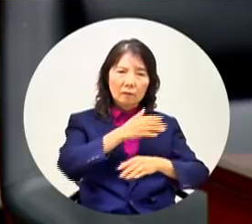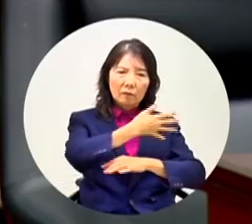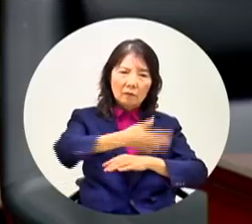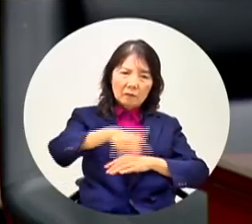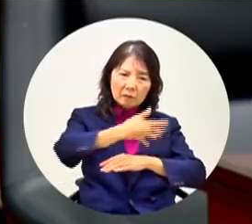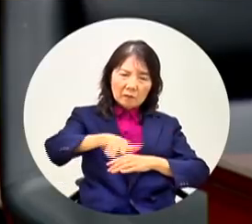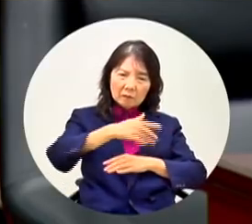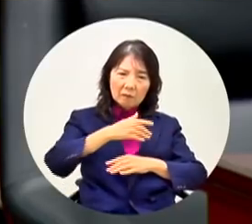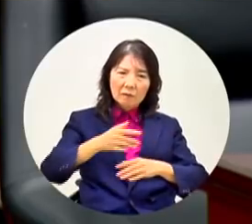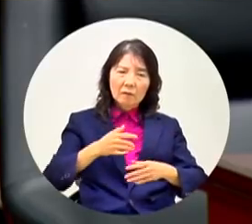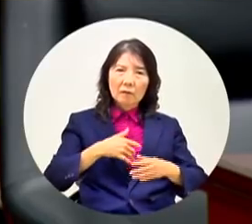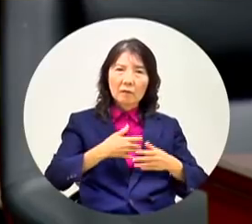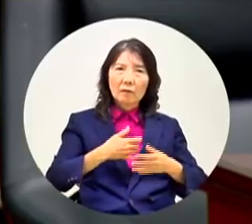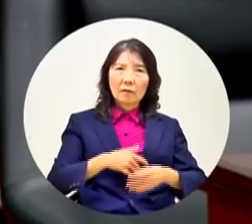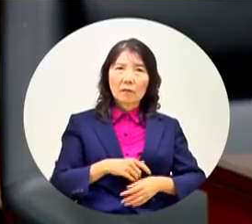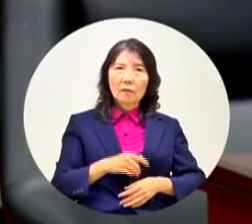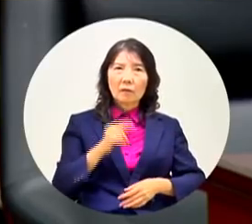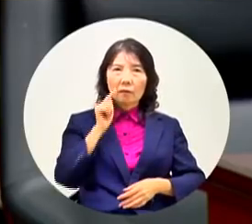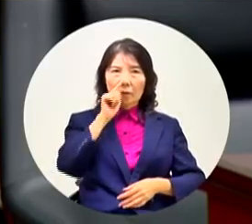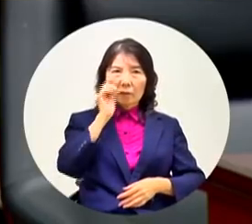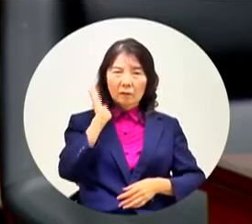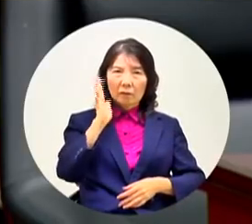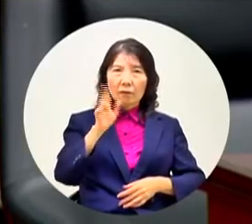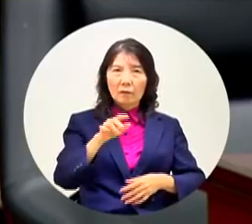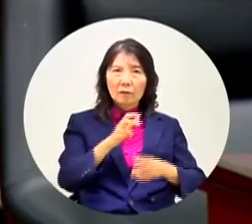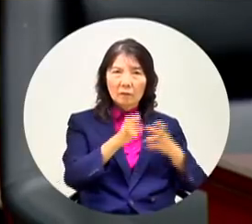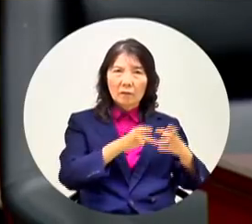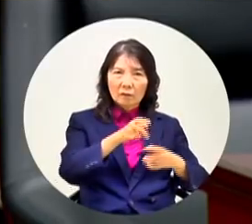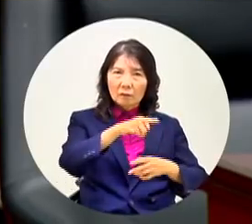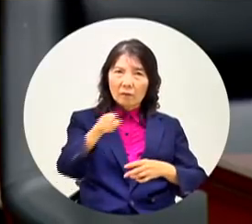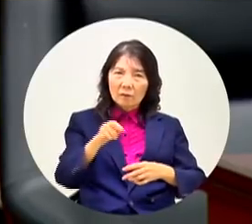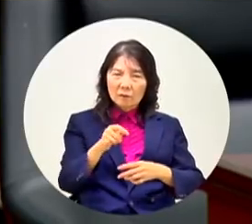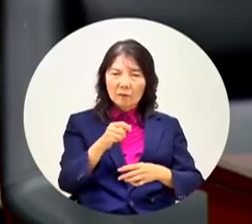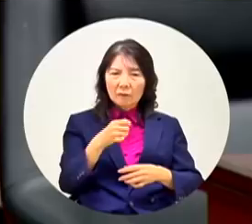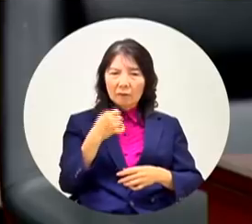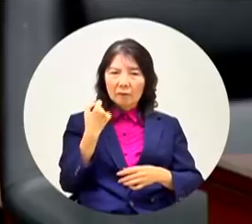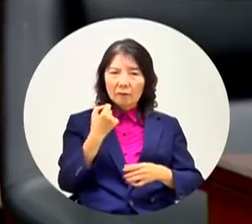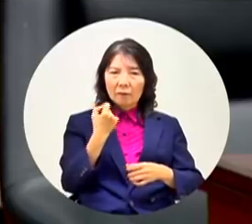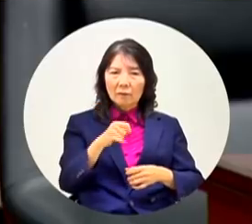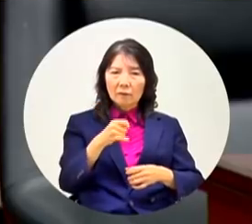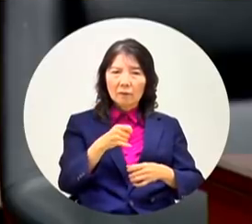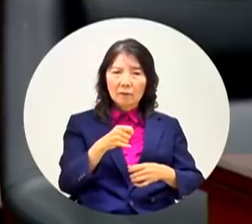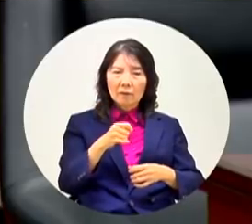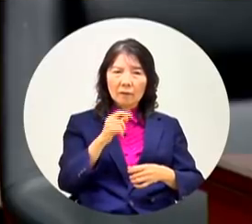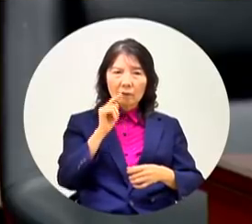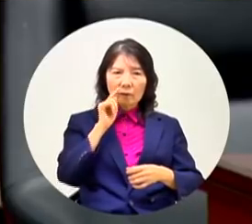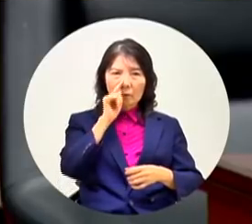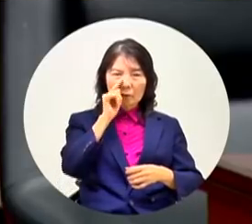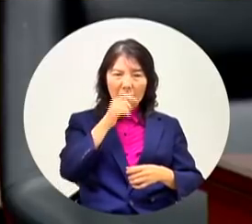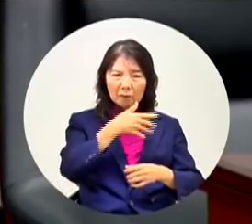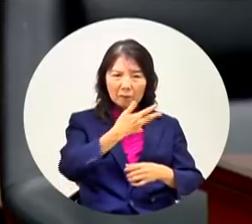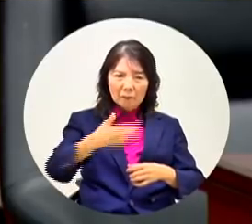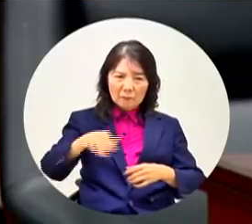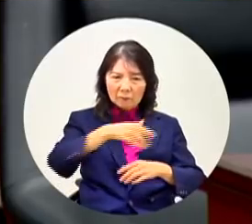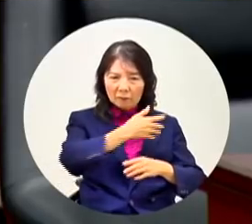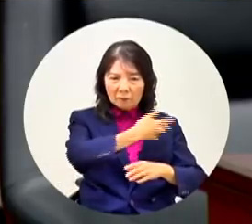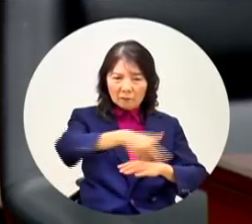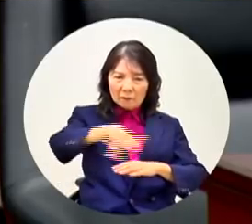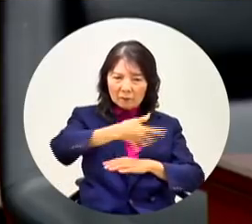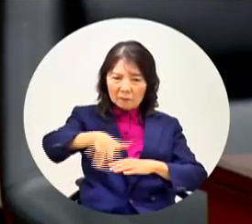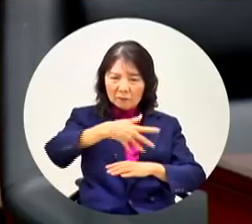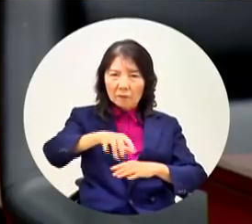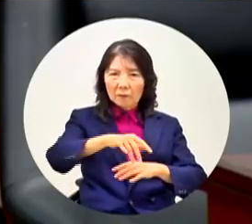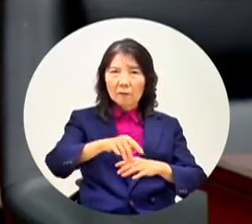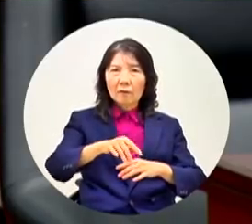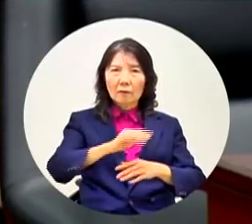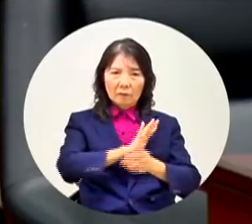厂。有当时啊，一挂厂商伊若做无好料，所排出来咧影响到我们的源头，哦，这是我要